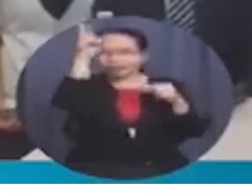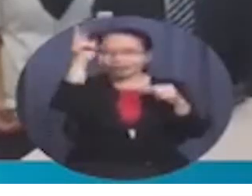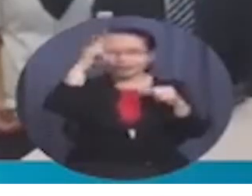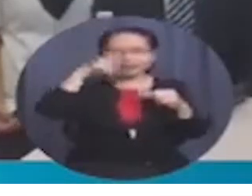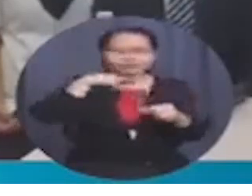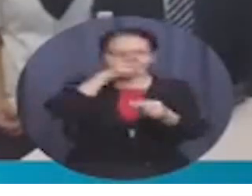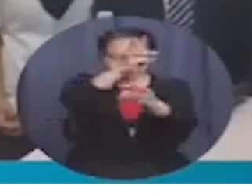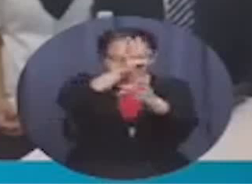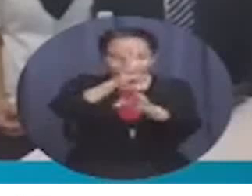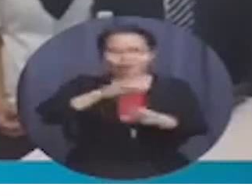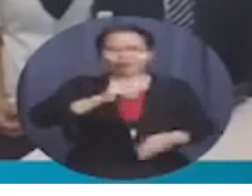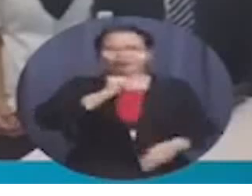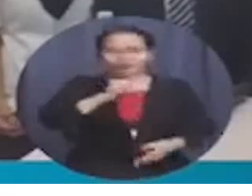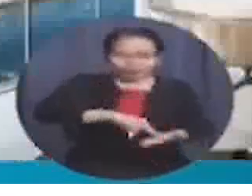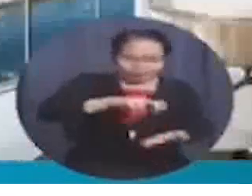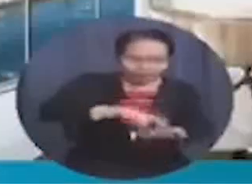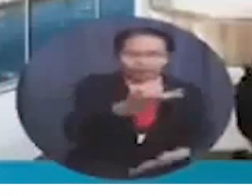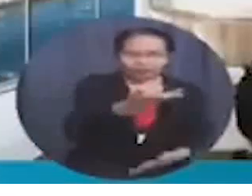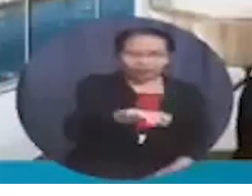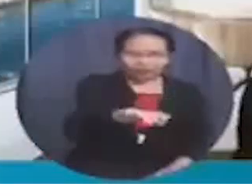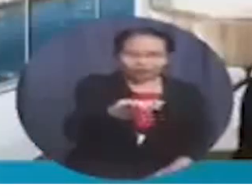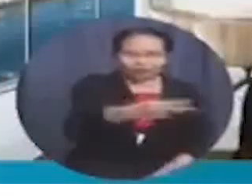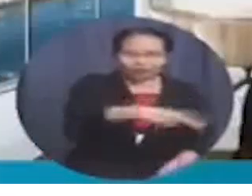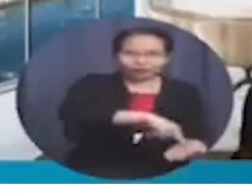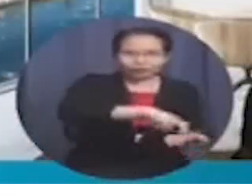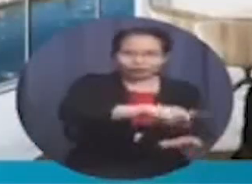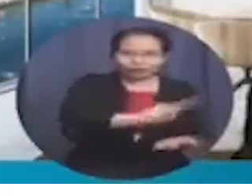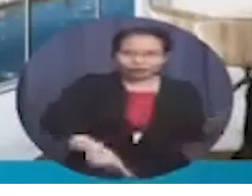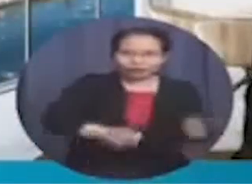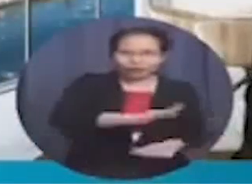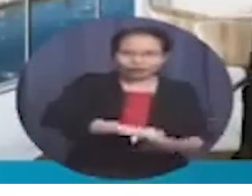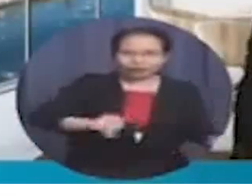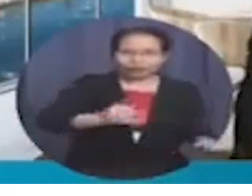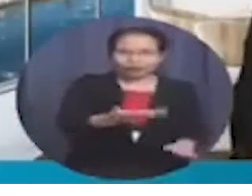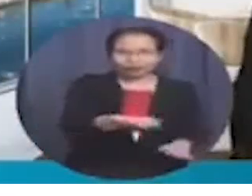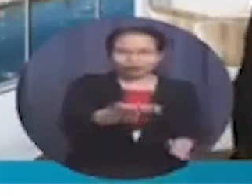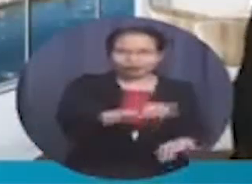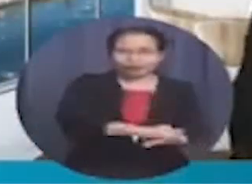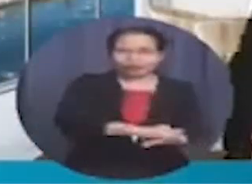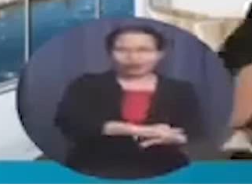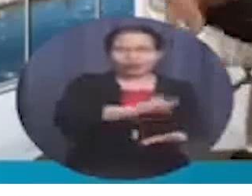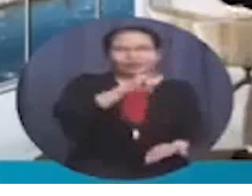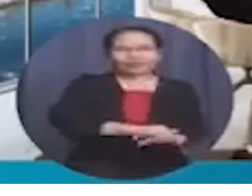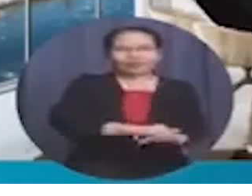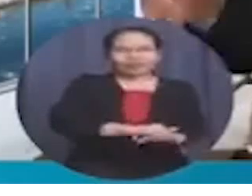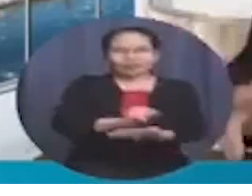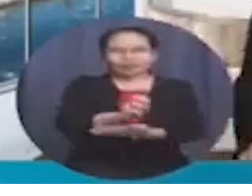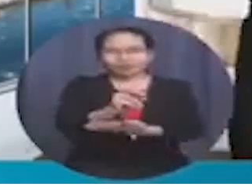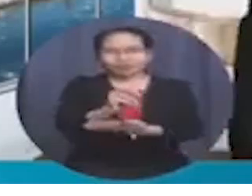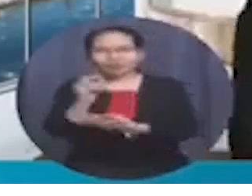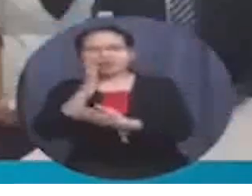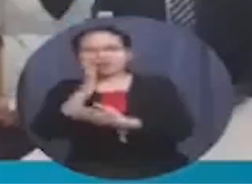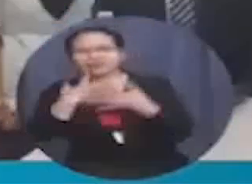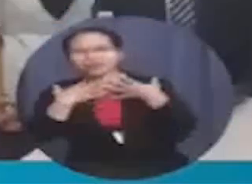Hindi rin sila sumasamba. Lumuluhod ka nga eh. Ano ba tawag mo ron? Hindi ka... Ito ay kasi Soriano,